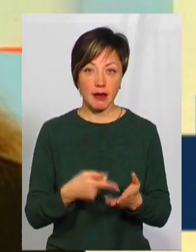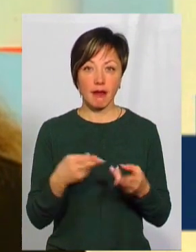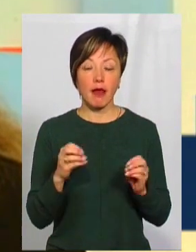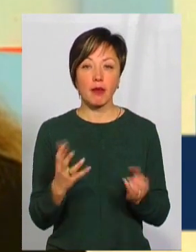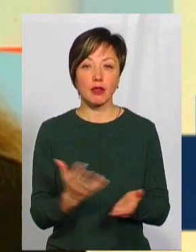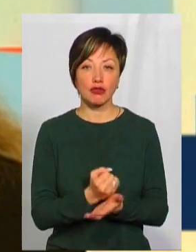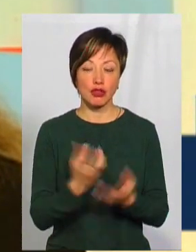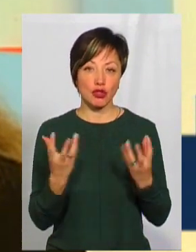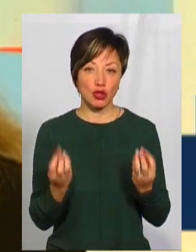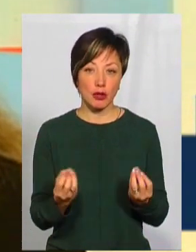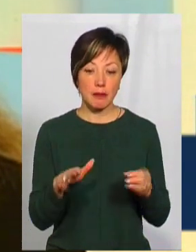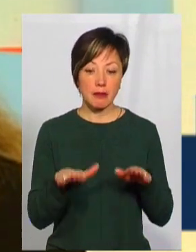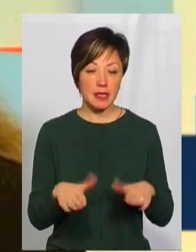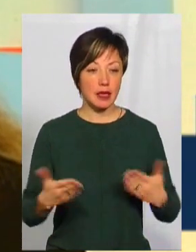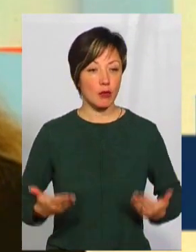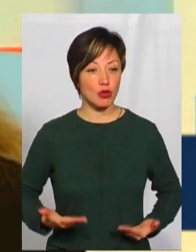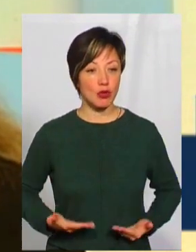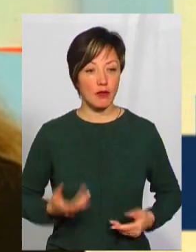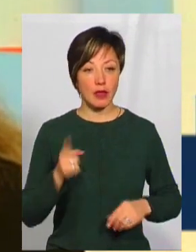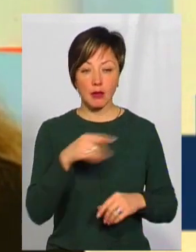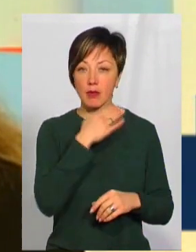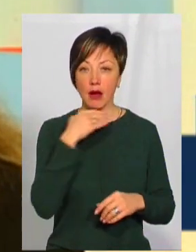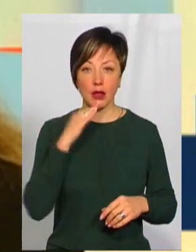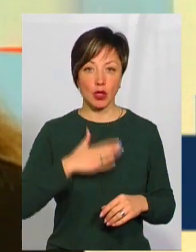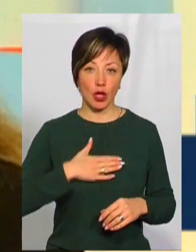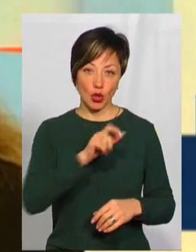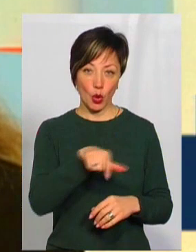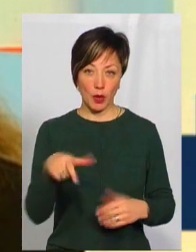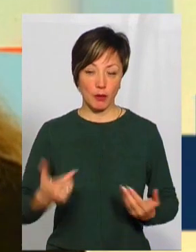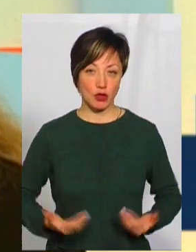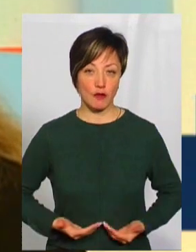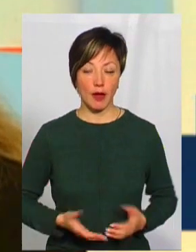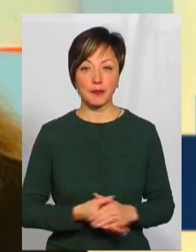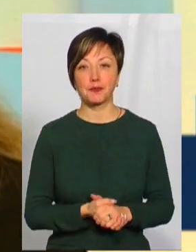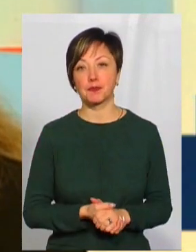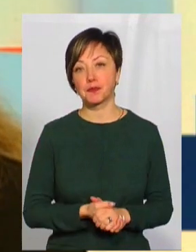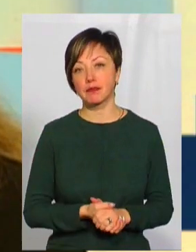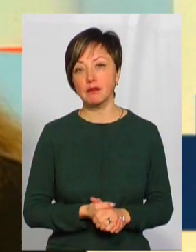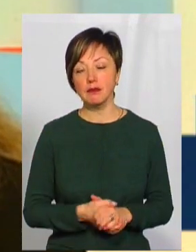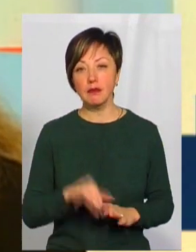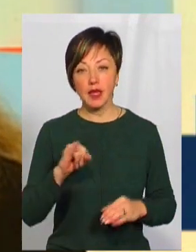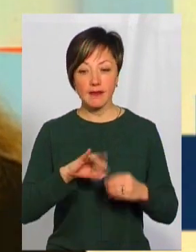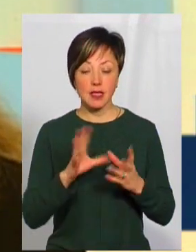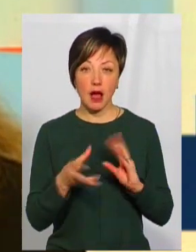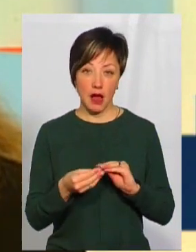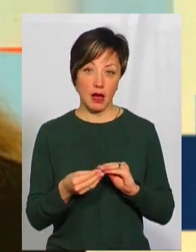би ми знайшли ще місце для проживання, і там вже ж багато наших проживає. І